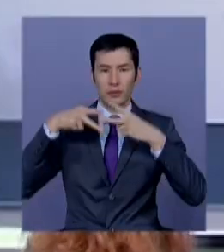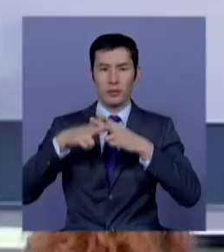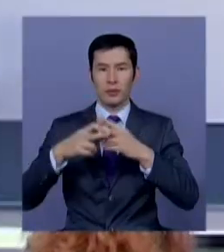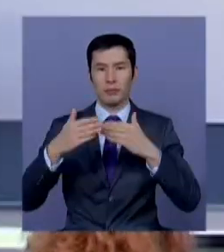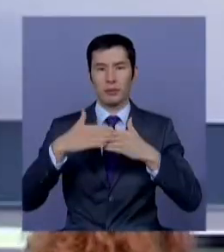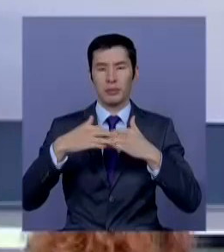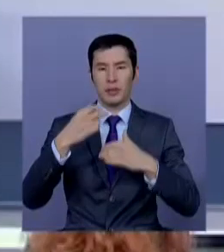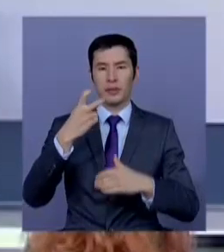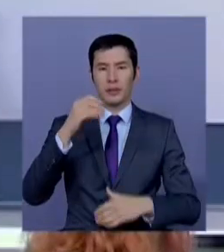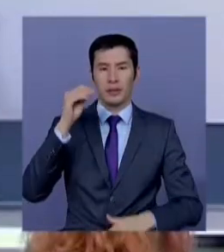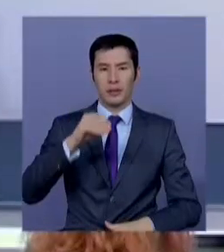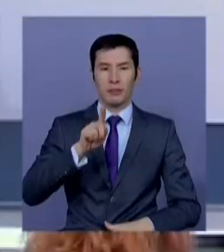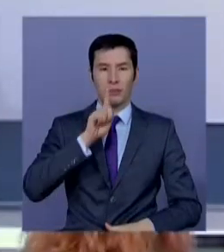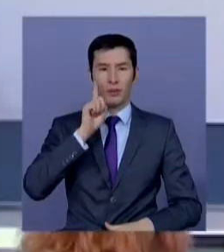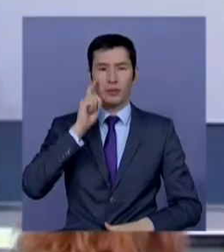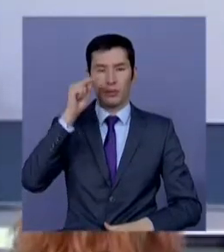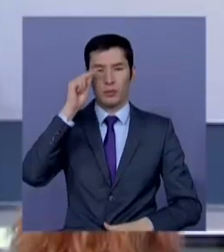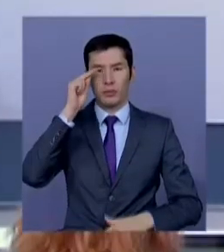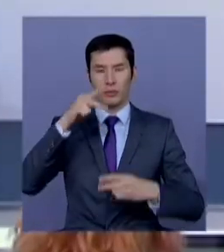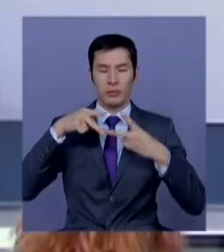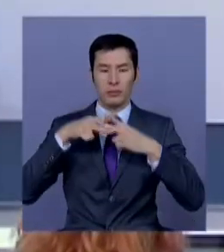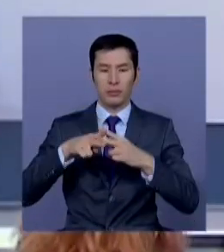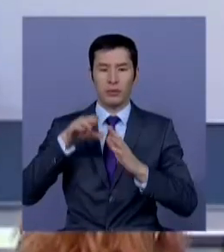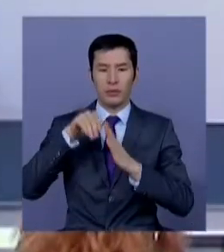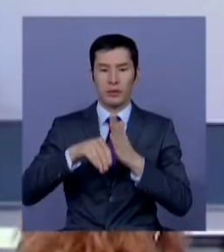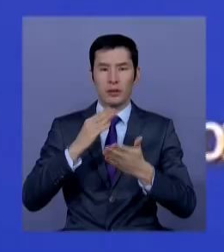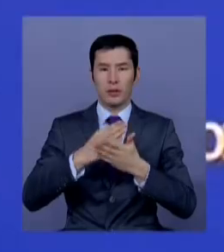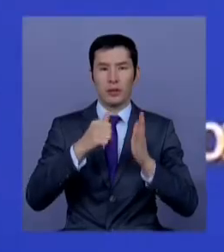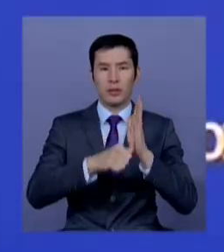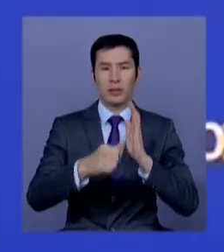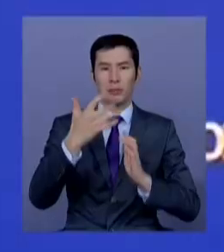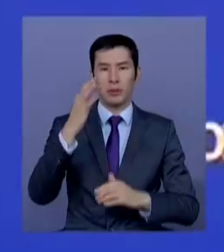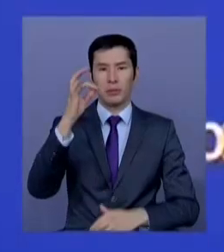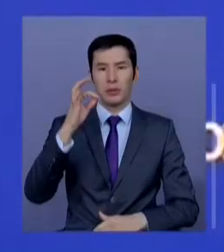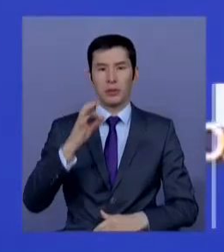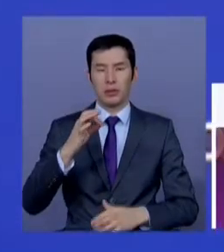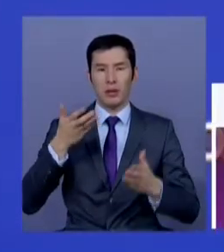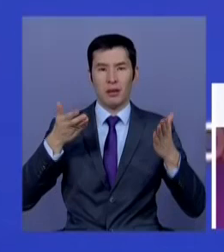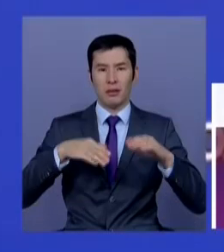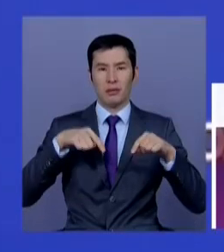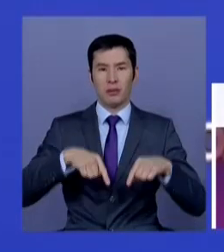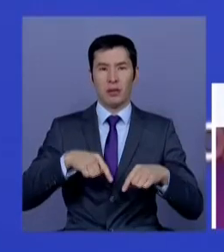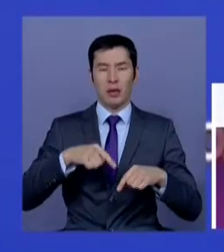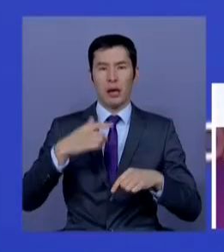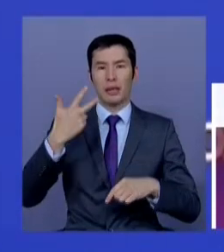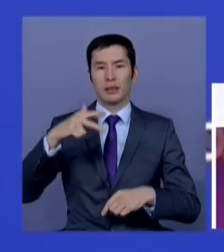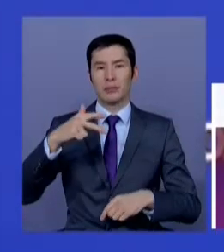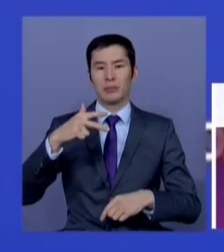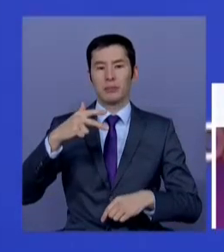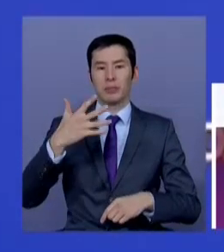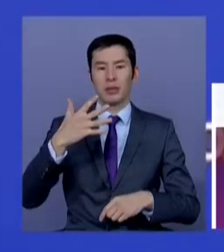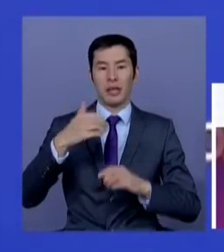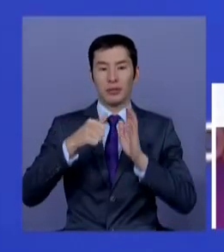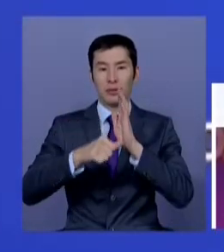мыңға жоқ студент оқиды. Оқуды тәмамдаған түлектің 65%-ы Алматыда қалады. Бұл басқа қалалардан келген жастар. Қалып